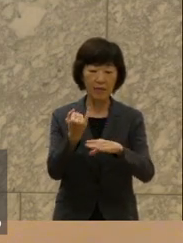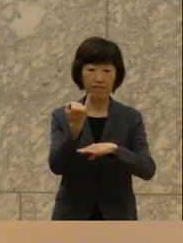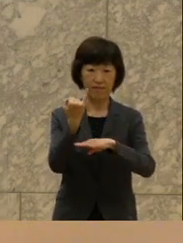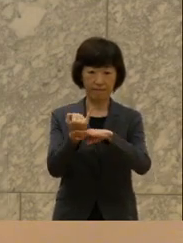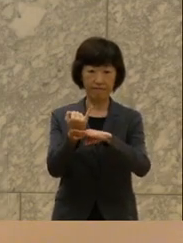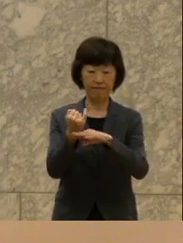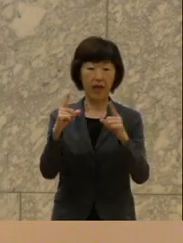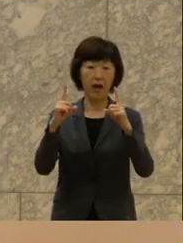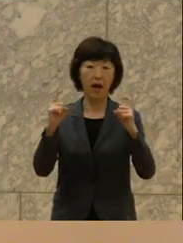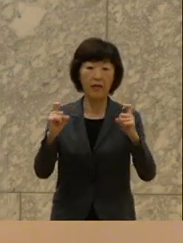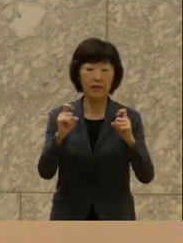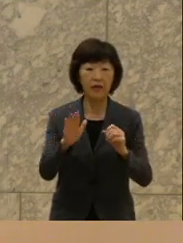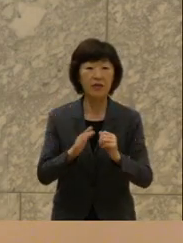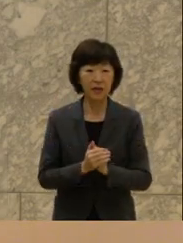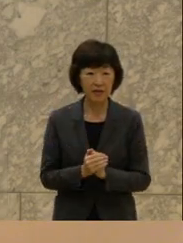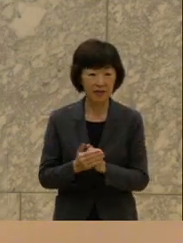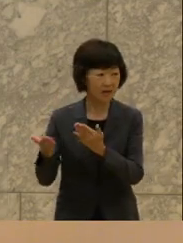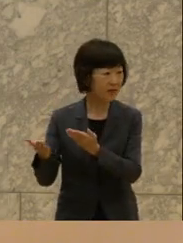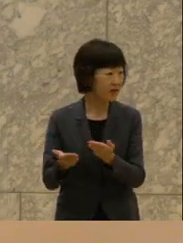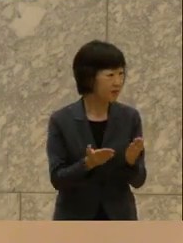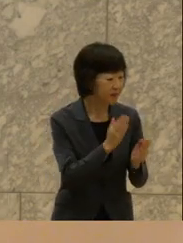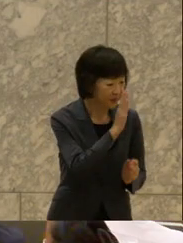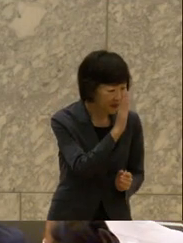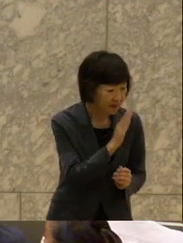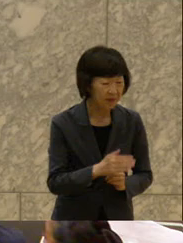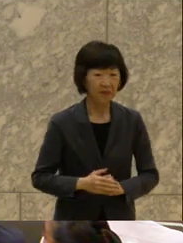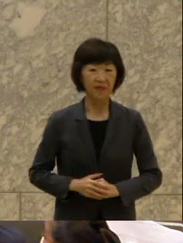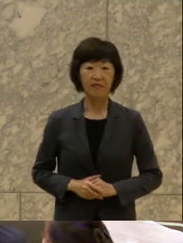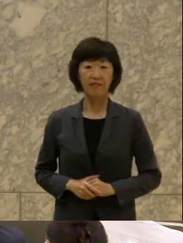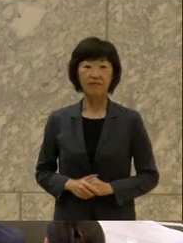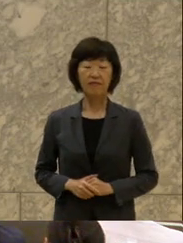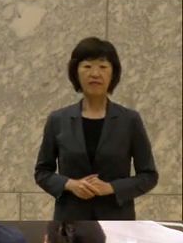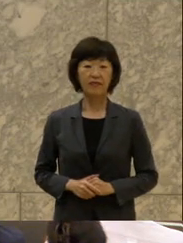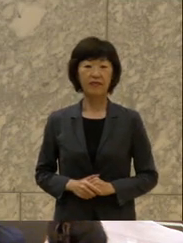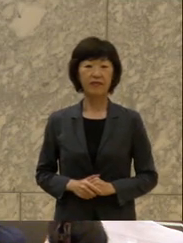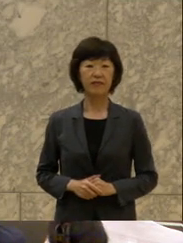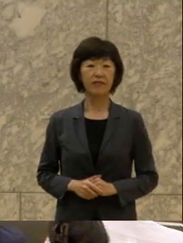いただきます小池都知事どうぞよろしくお願いいたします